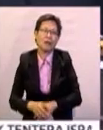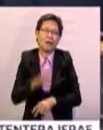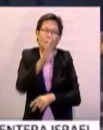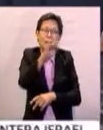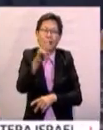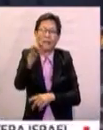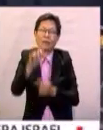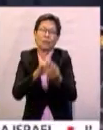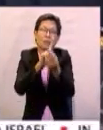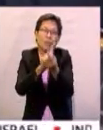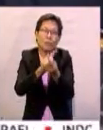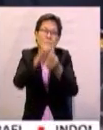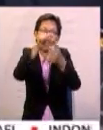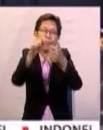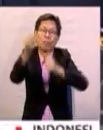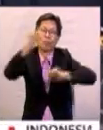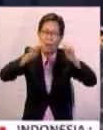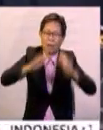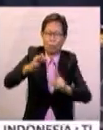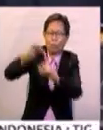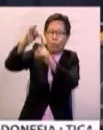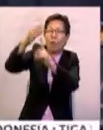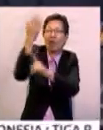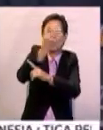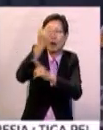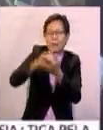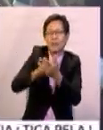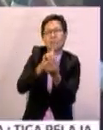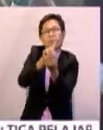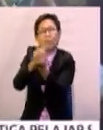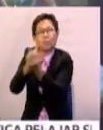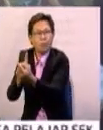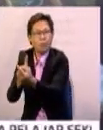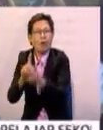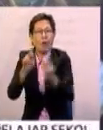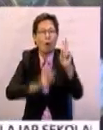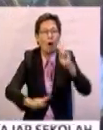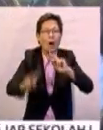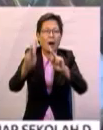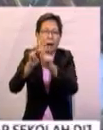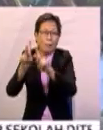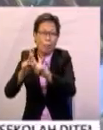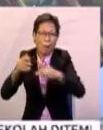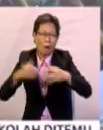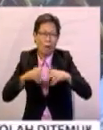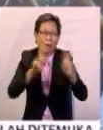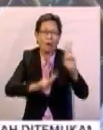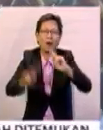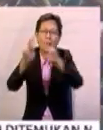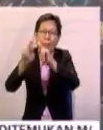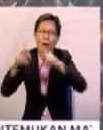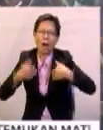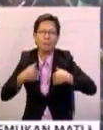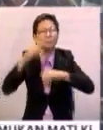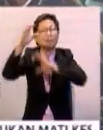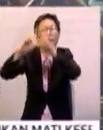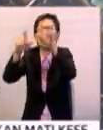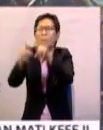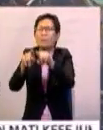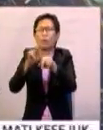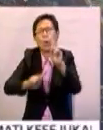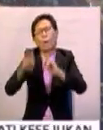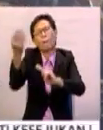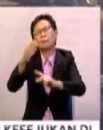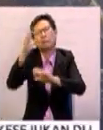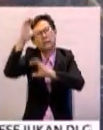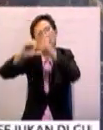Bidiba sempat menemui beberapa pelakon utama filem ini. Orang kampung yang mempunyai cita-cita macam orang biasa.